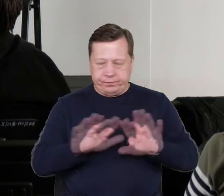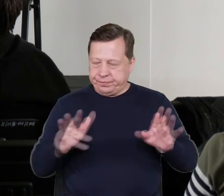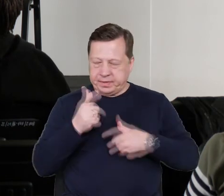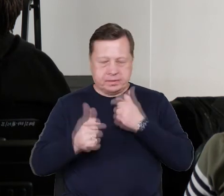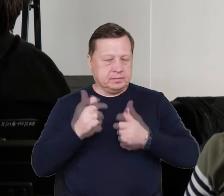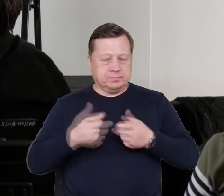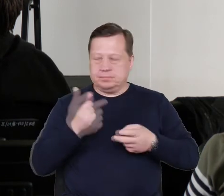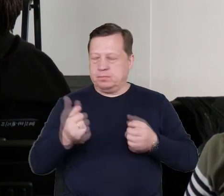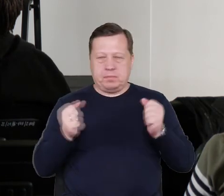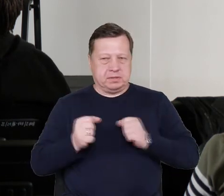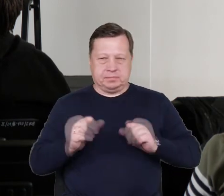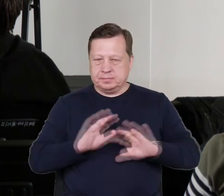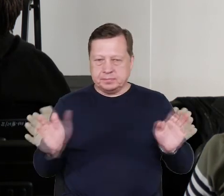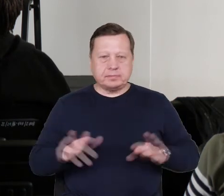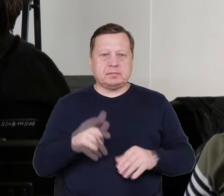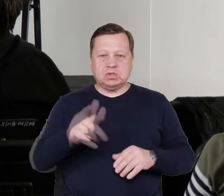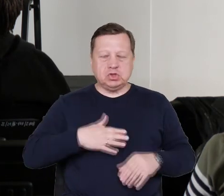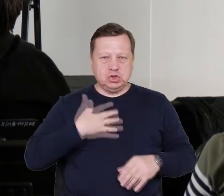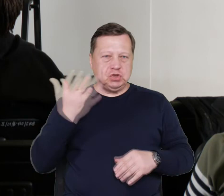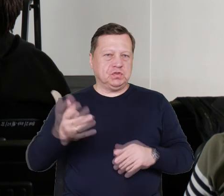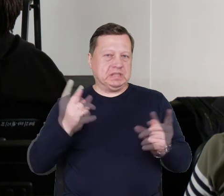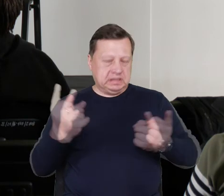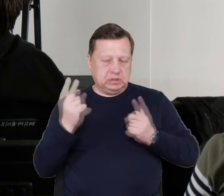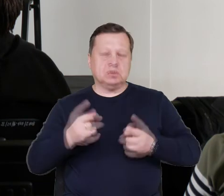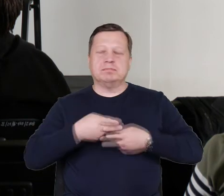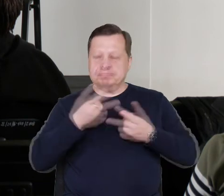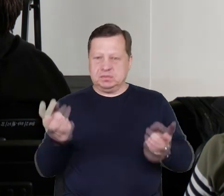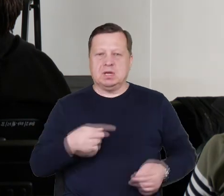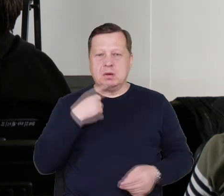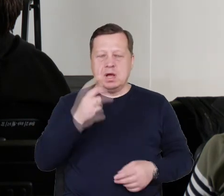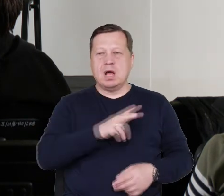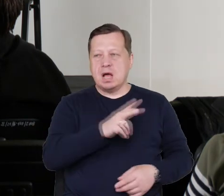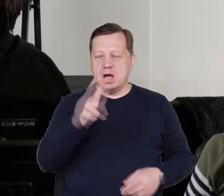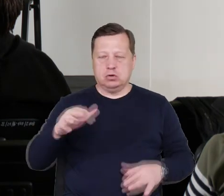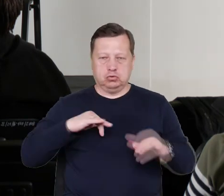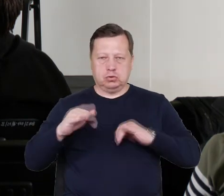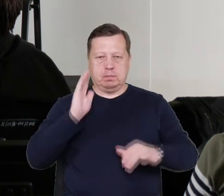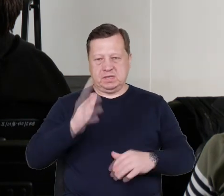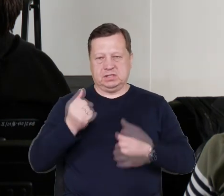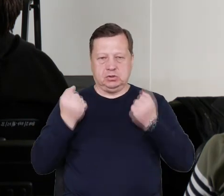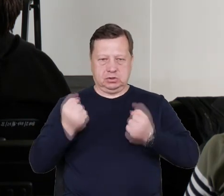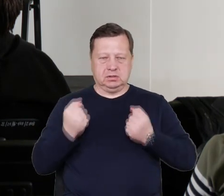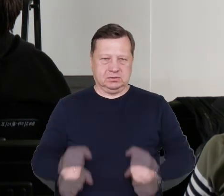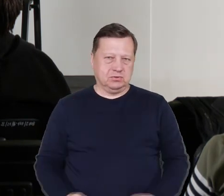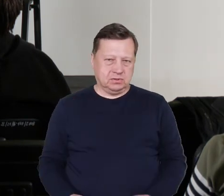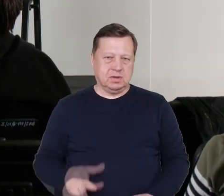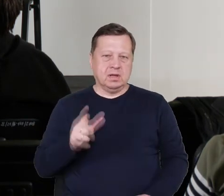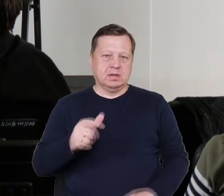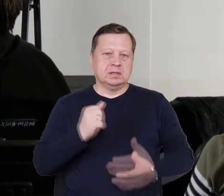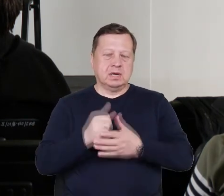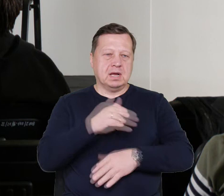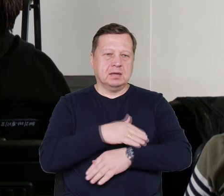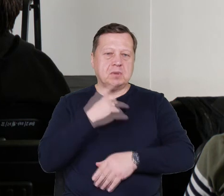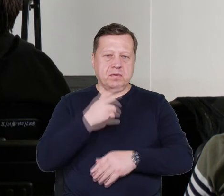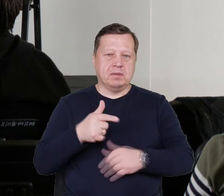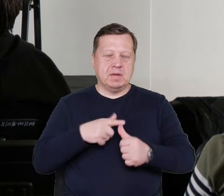to jest i to będzie bardzo trudne dla każdego rządu zmierzenie się z tą sytuacją na granicy kiedy